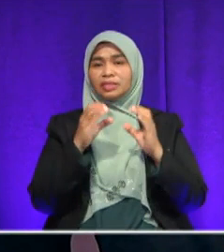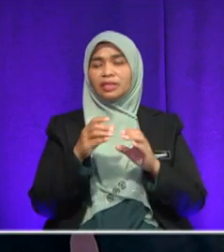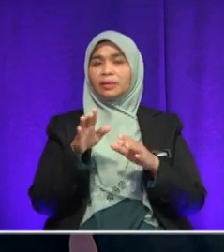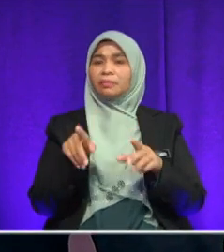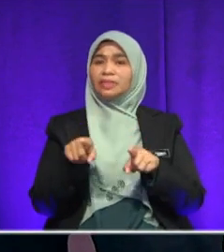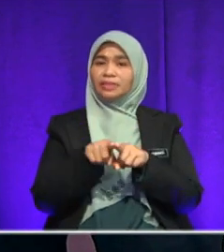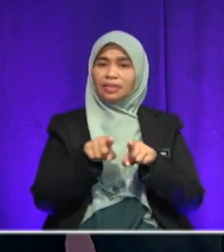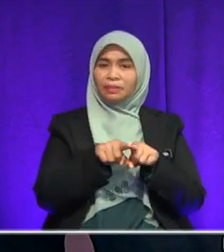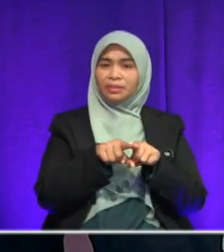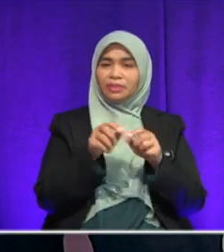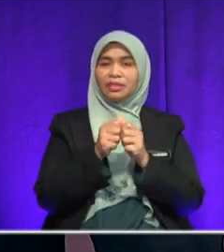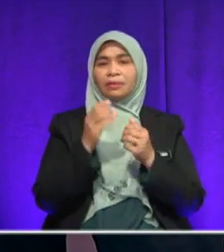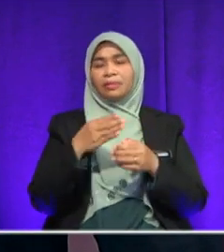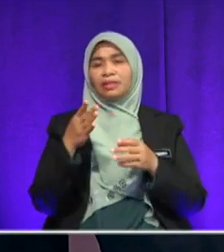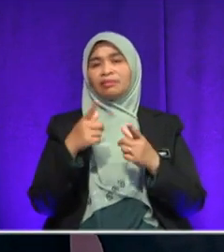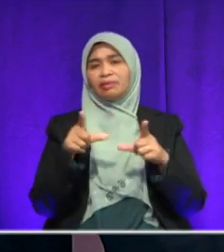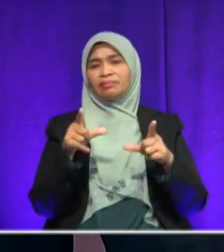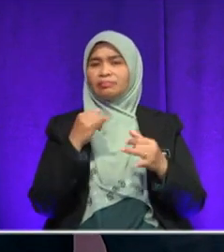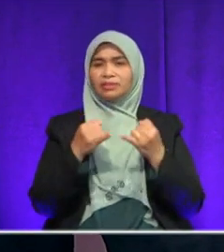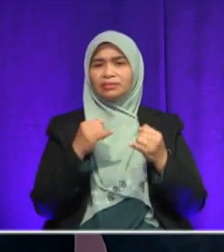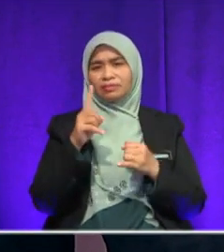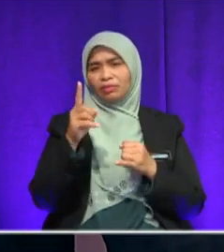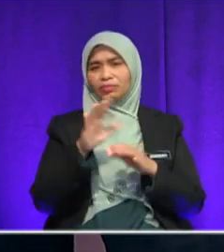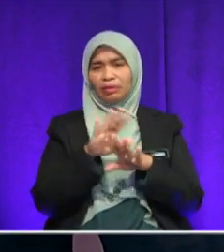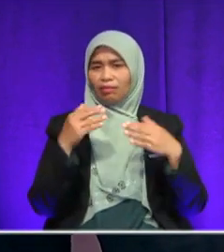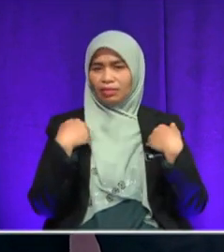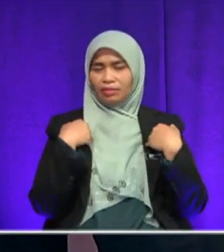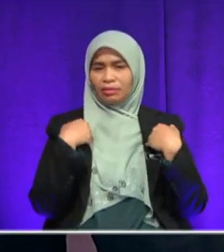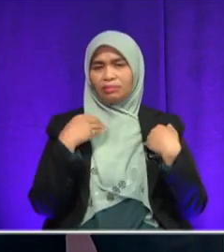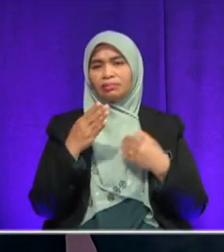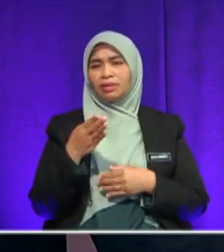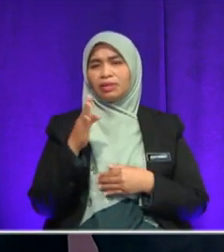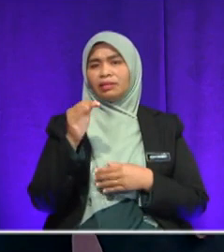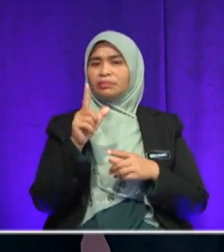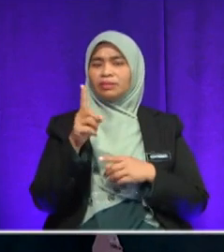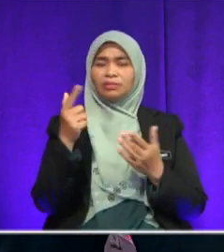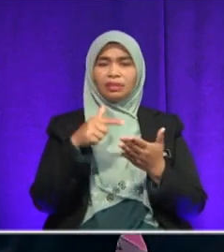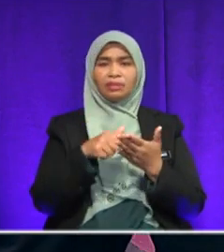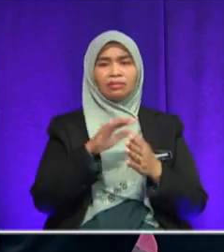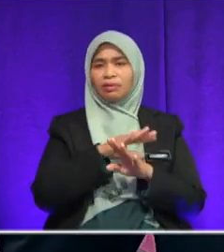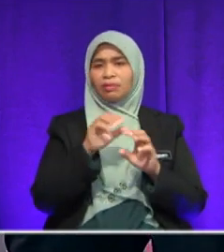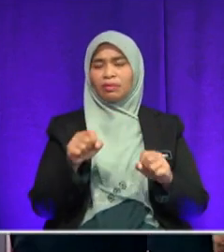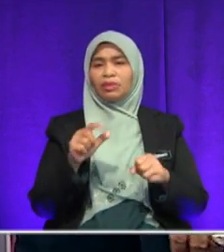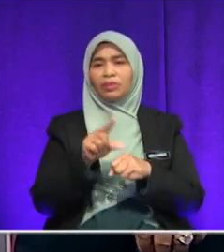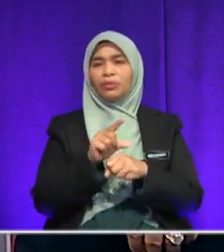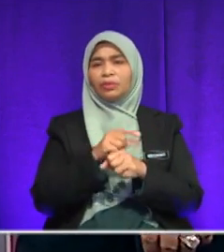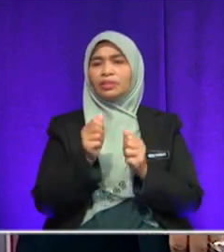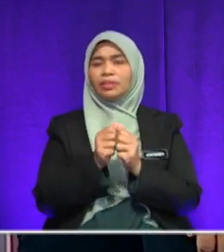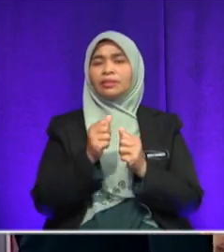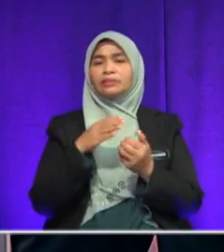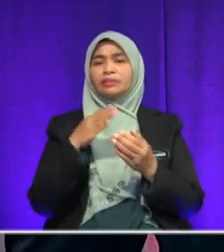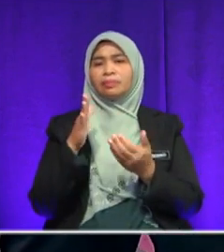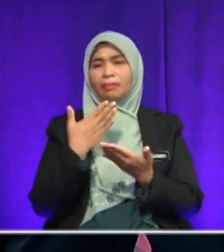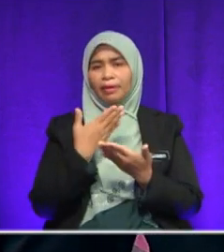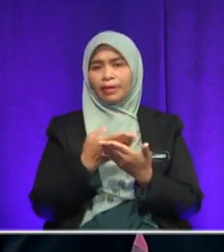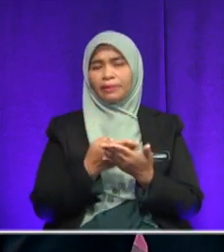So jika tiada satu barang, maka barang yang satu lagi tidak dapat berfungsi dengan sempurna. Ini pun